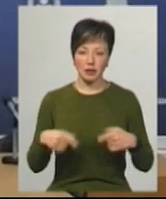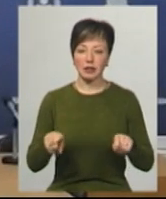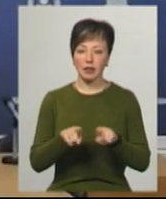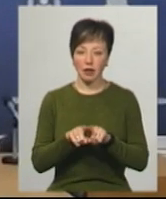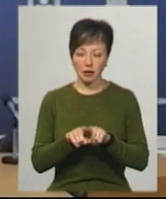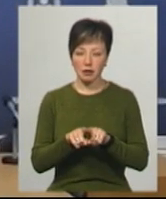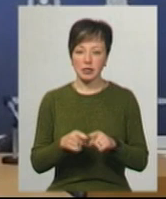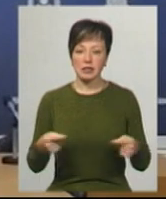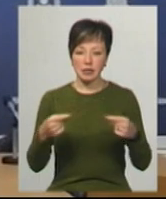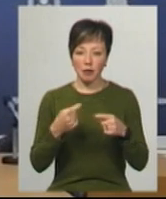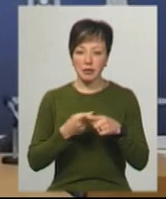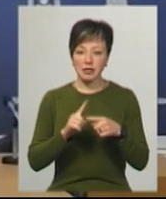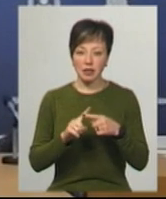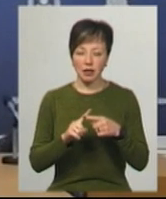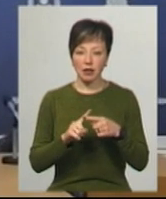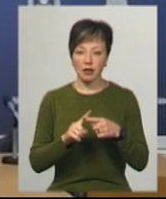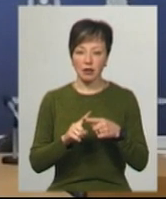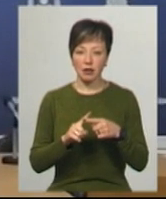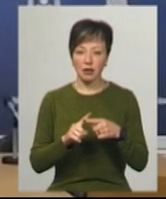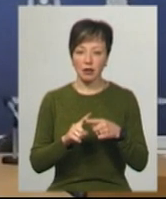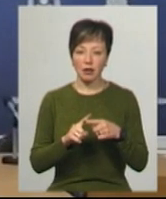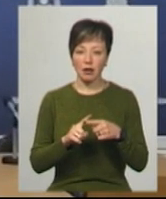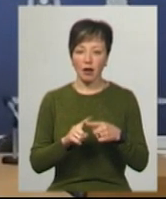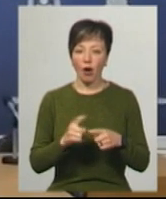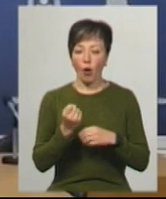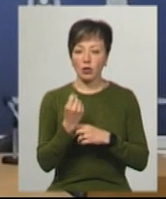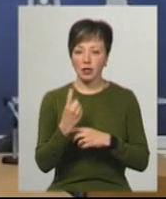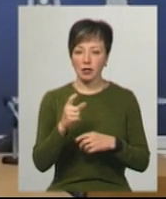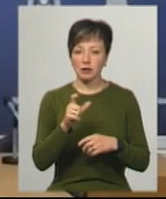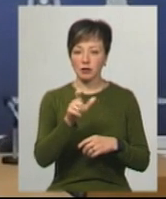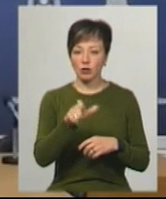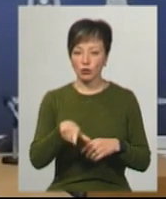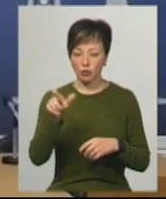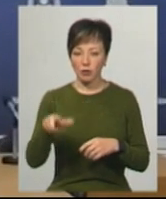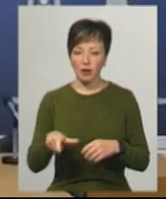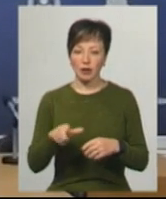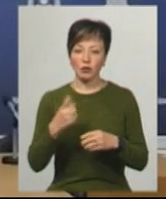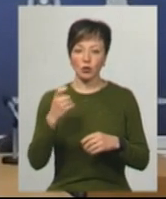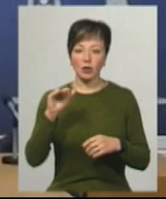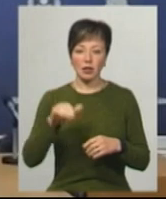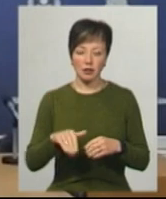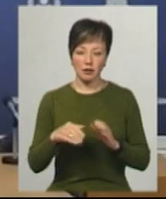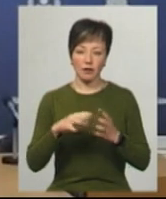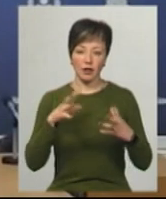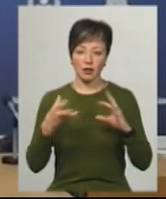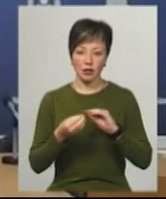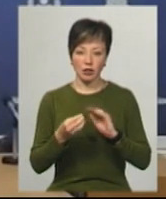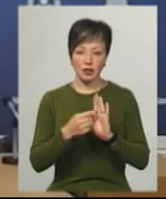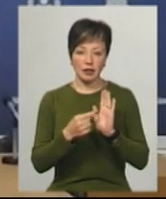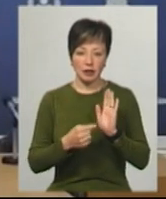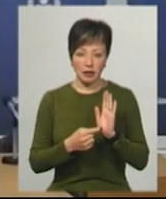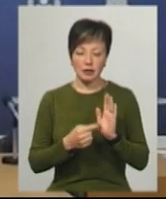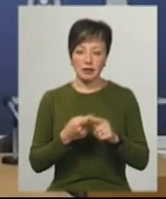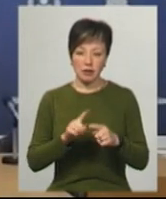саме цих 11,3 особи на 100 тисяч населення є наслідок такого ділення арифметичного. І